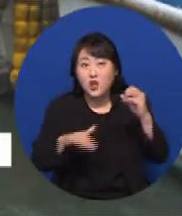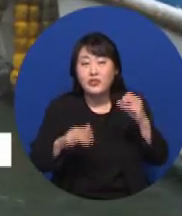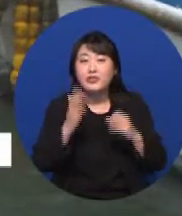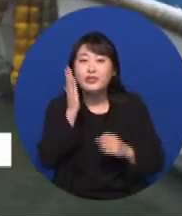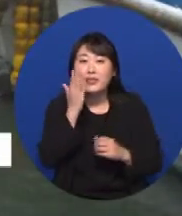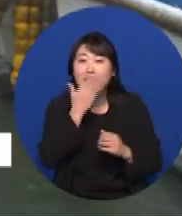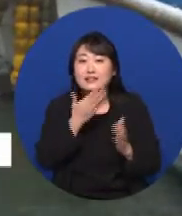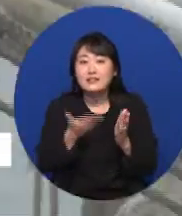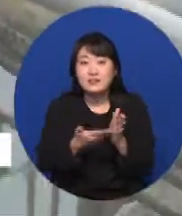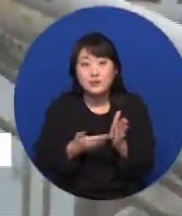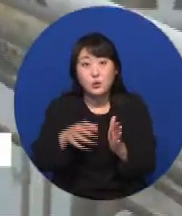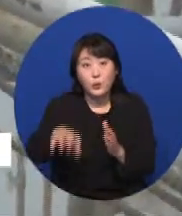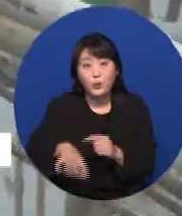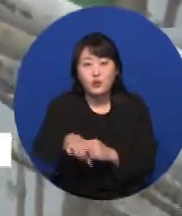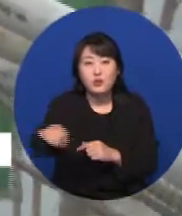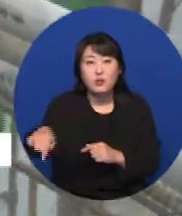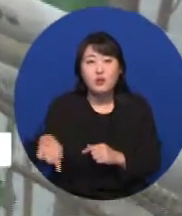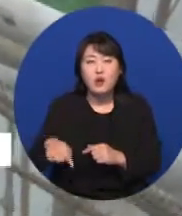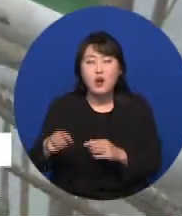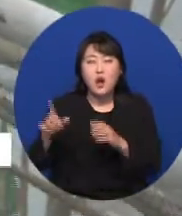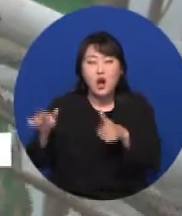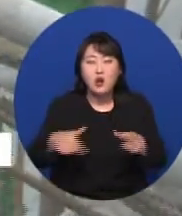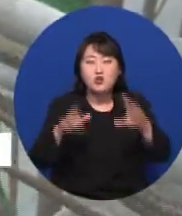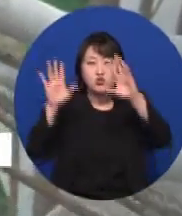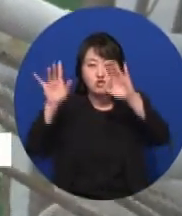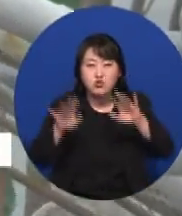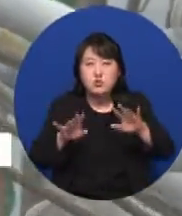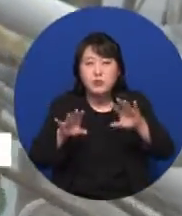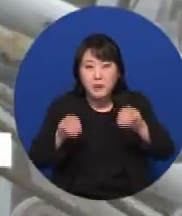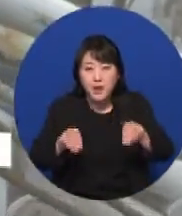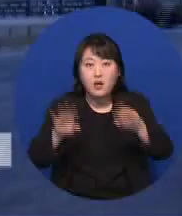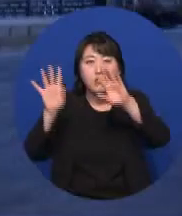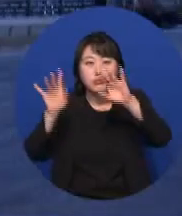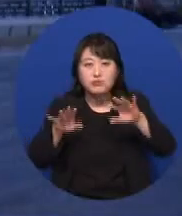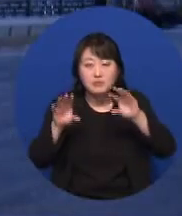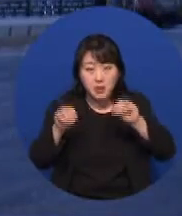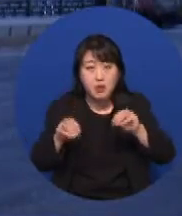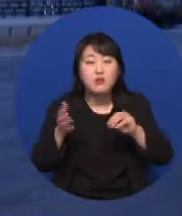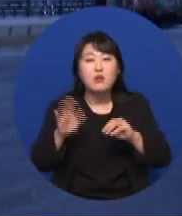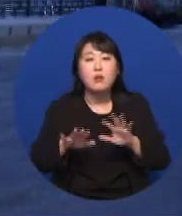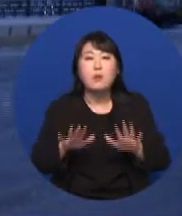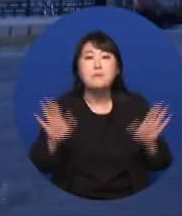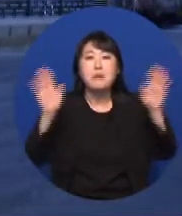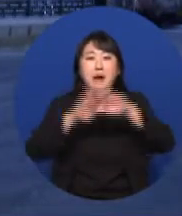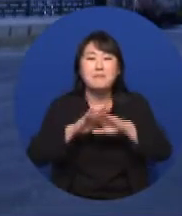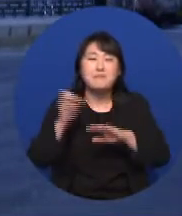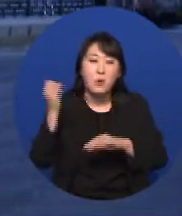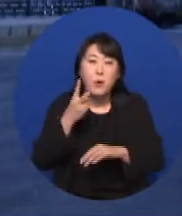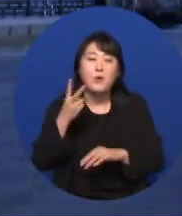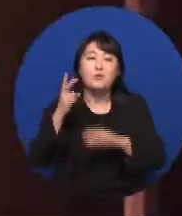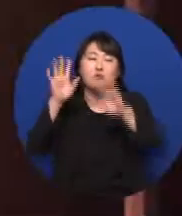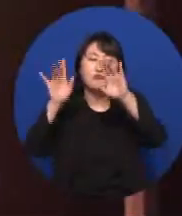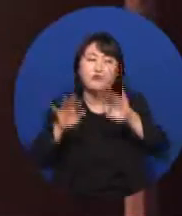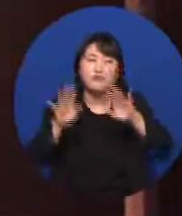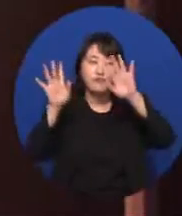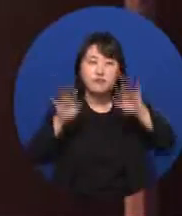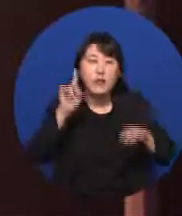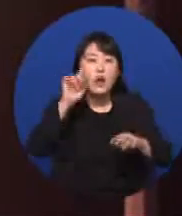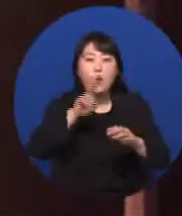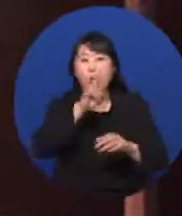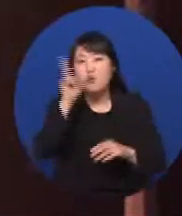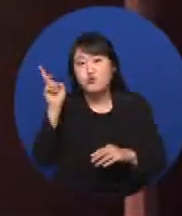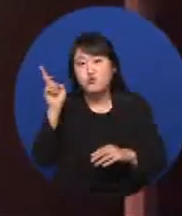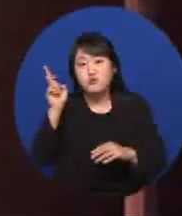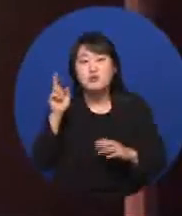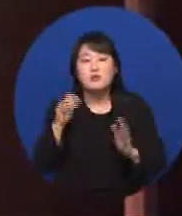충남 서해안을 중심으로 종일 눈이 내리다 그치다 를 반복했는데 눈은 오늘 밤부터 다시 오기 시작해 내일 오후까지